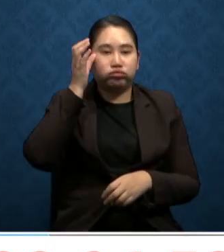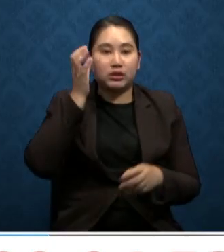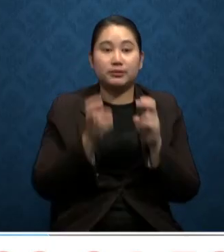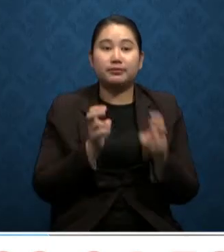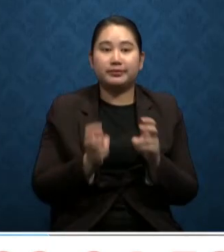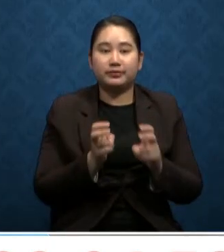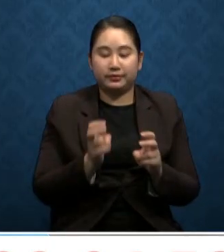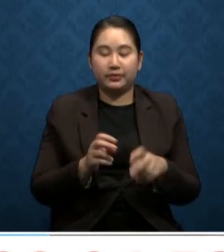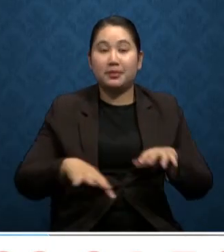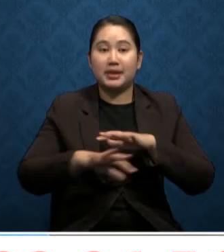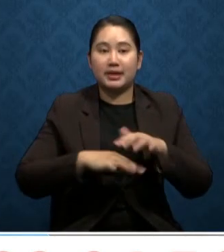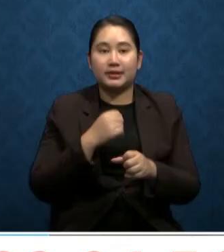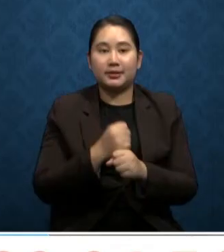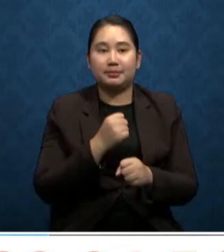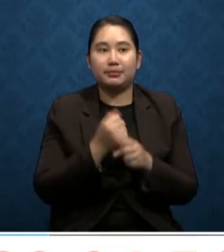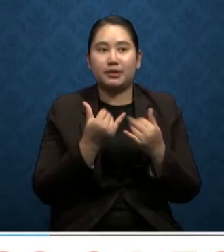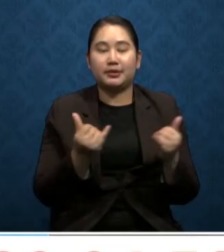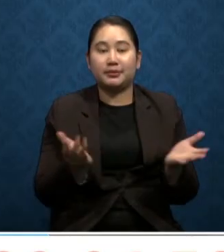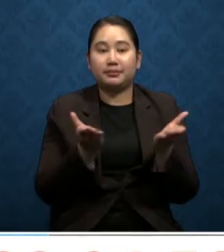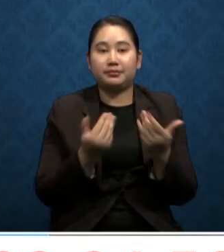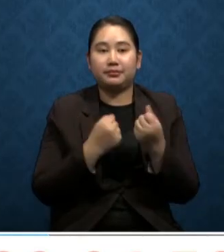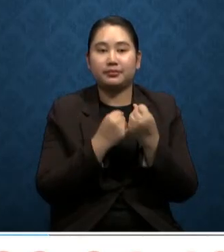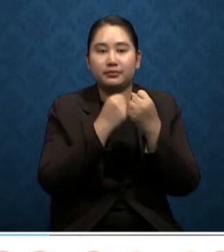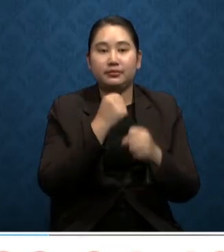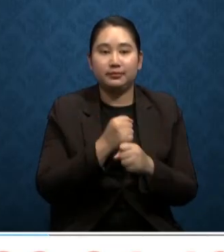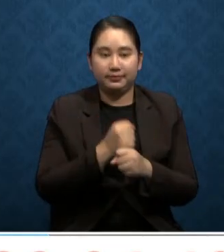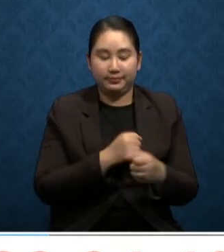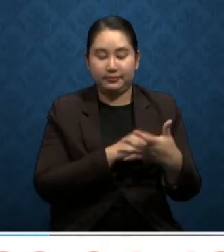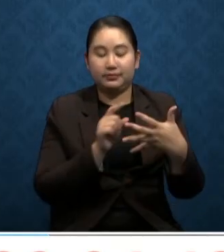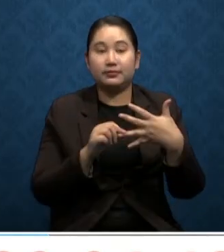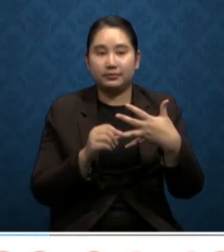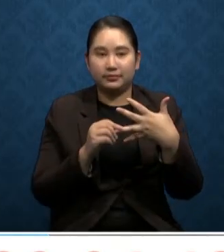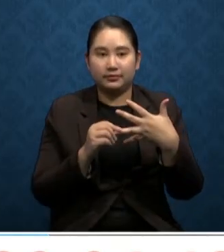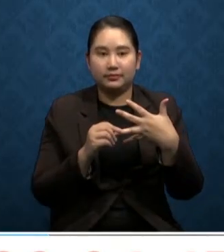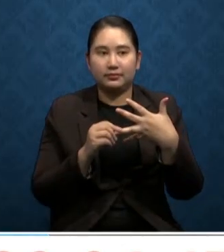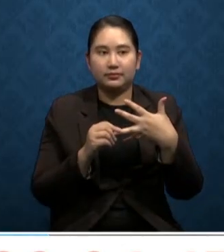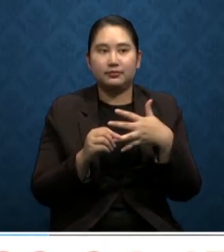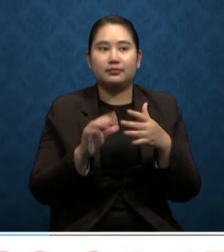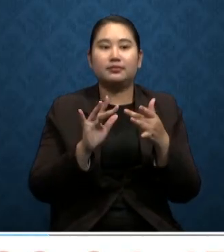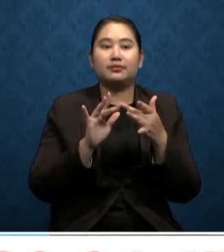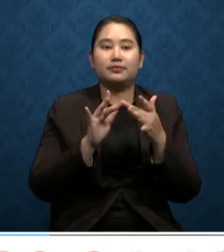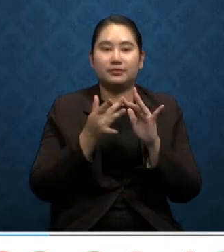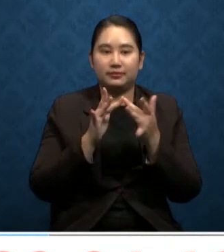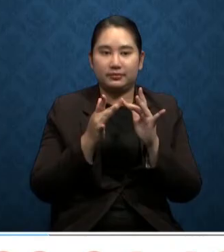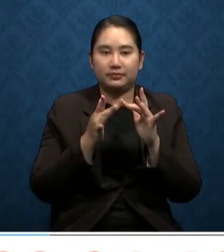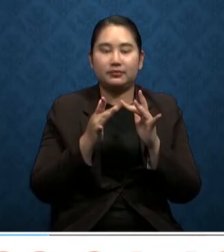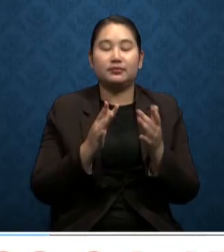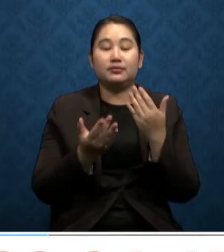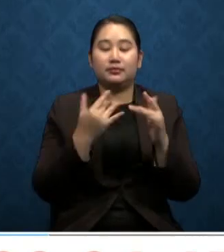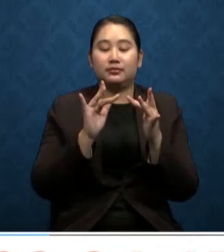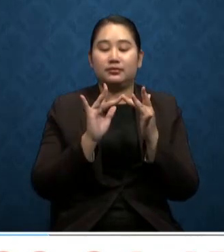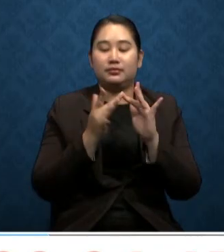เป็นหนึ่งในฐานเศรษฐกิจที่เราเตรียมขับเคลื่อนกันเรื่องที่ 4ก็คือเรื่องของInternet of Thingsหรืออ่า